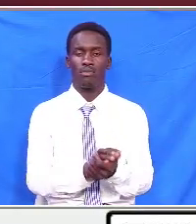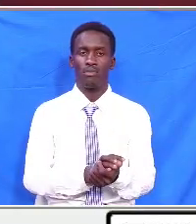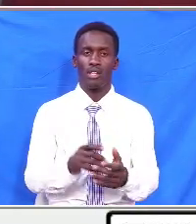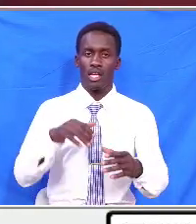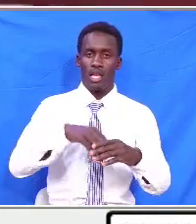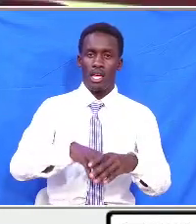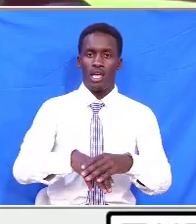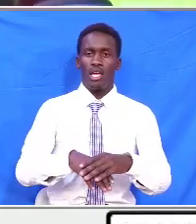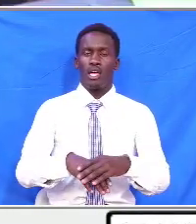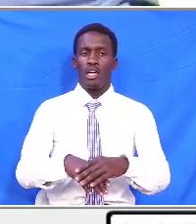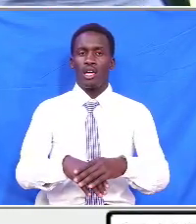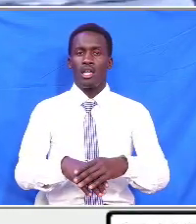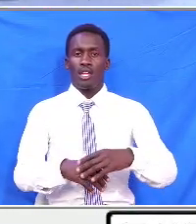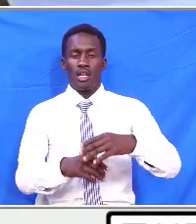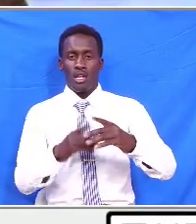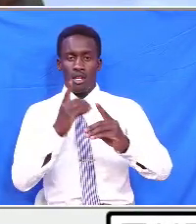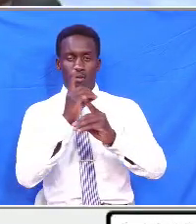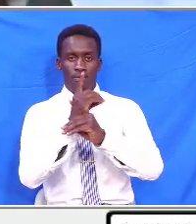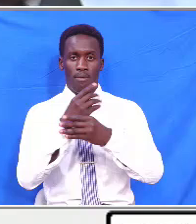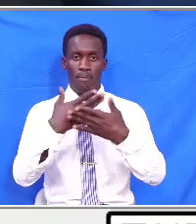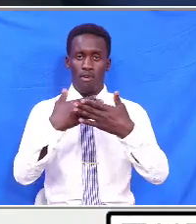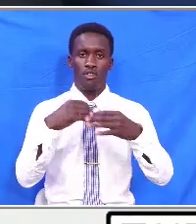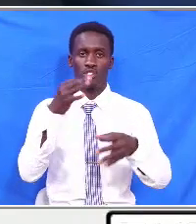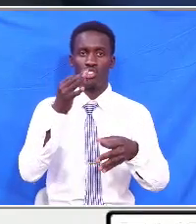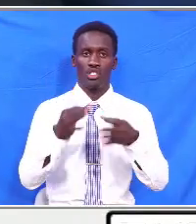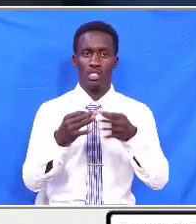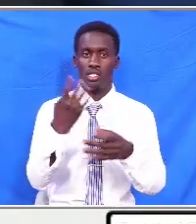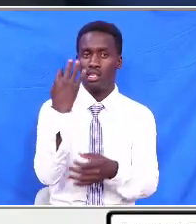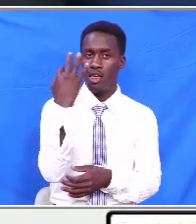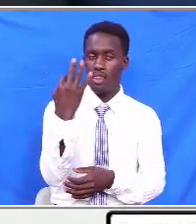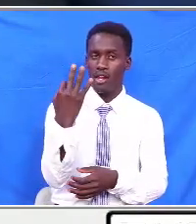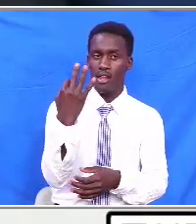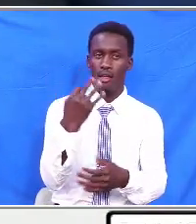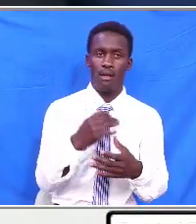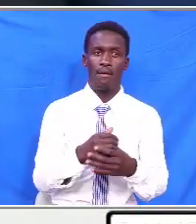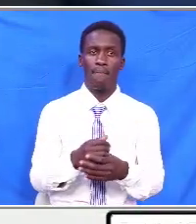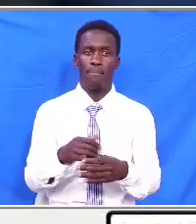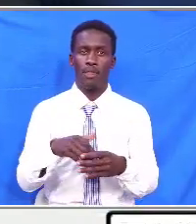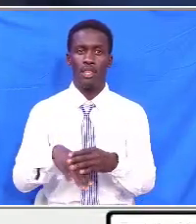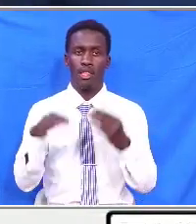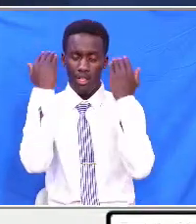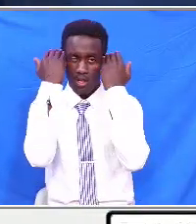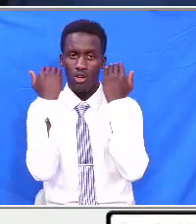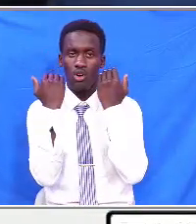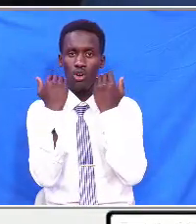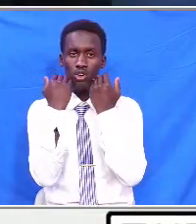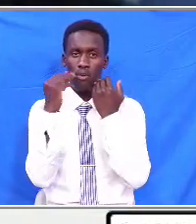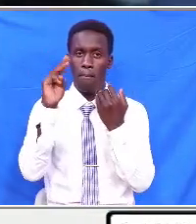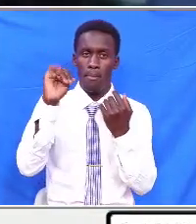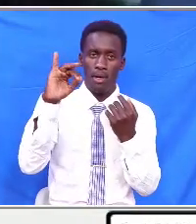Kwenye utetezi wake mbele ya majaji Eric Ogola, Freda Mugambi na Anthony Mrima katika mahakama ya Mlimani hapo